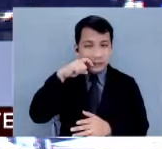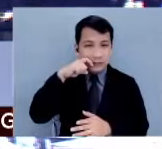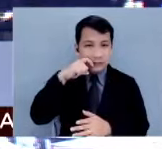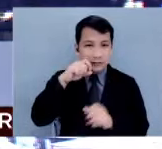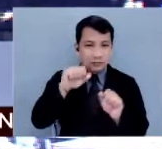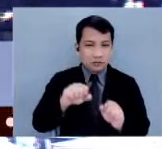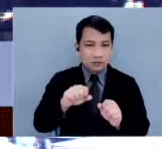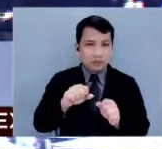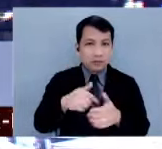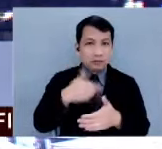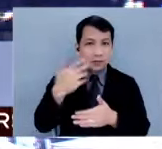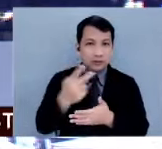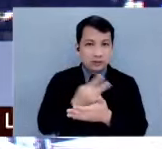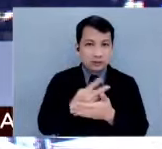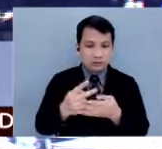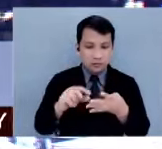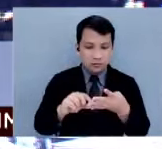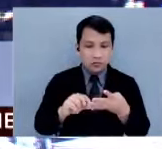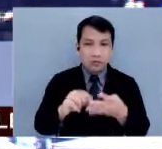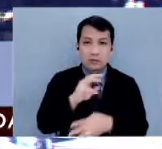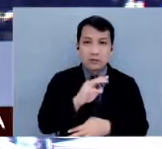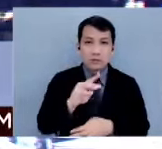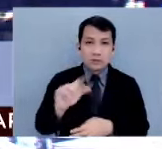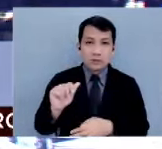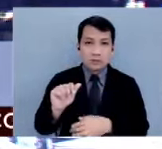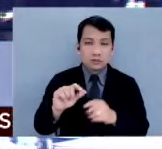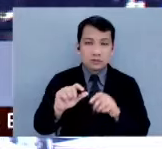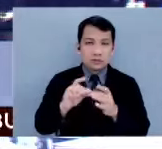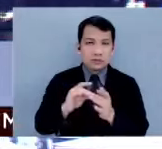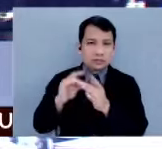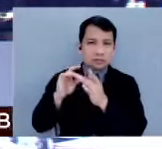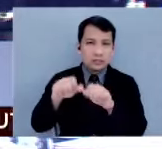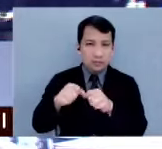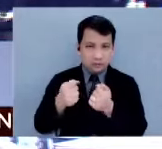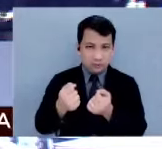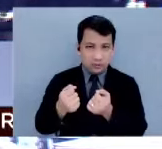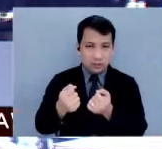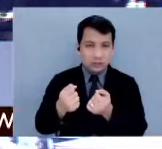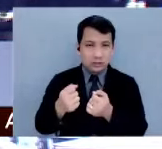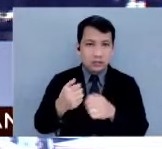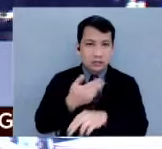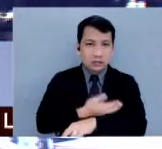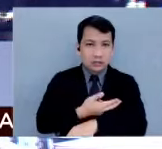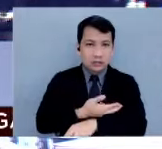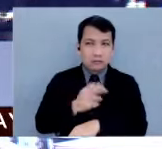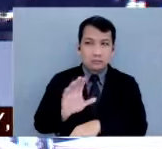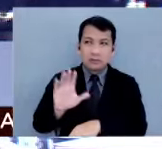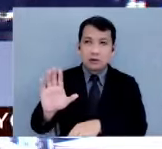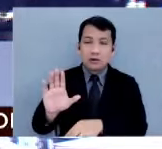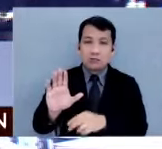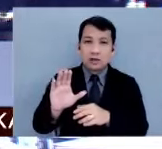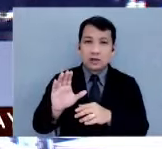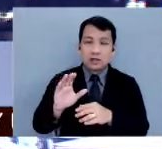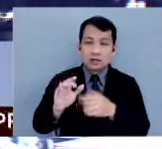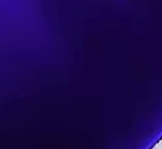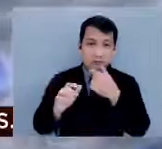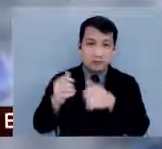ang MMDA may kinasang special break sa mga traffic enforcer at mga street sweepers. Nasa frontline balitang yan si Elaine